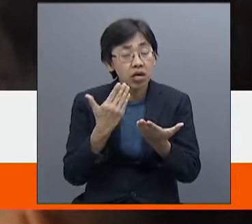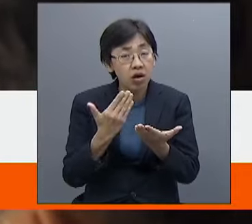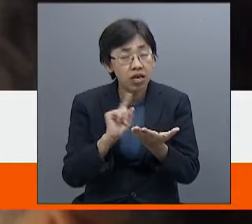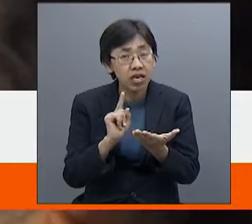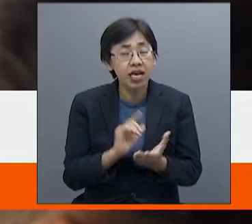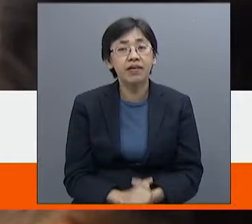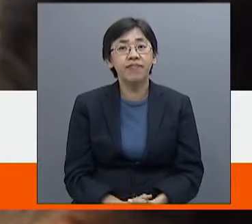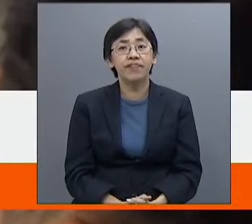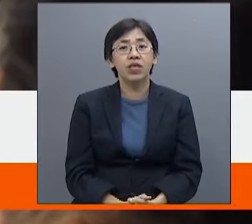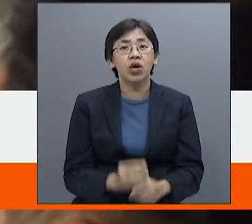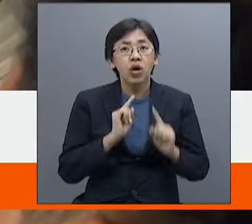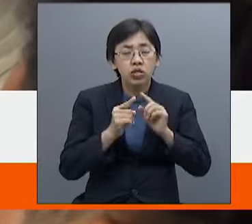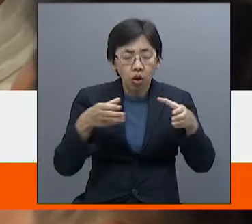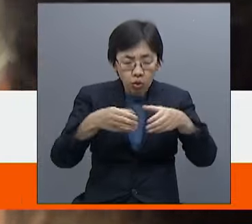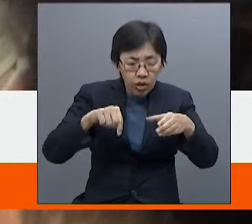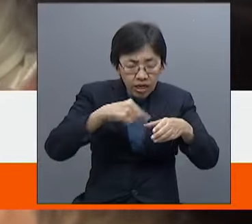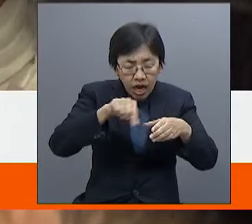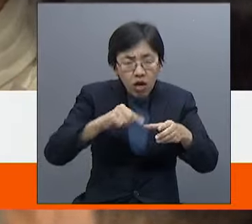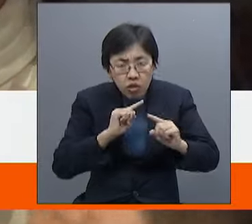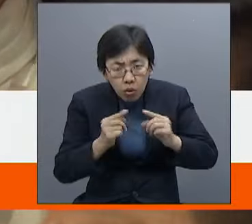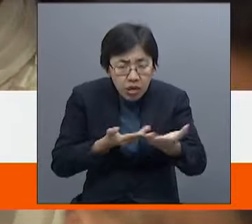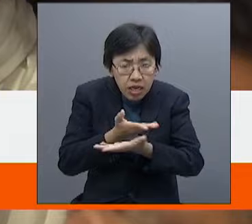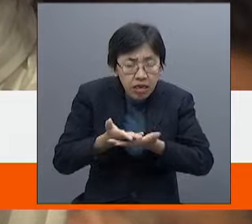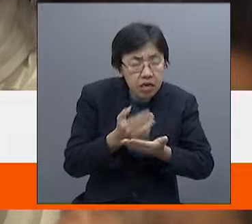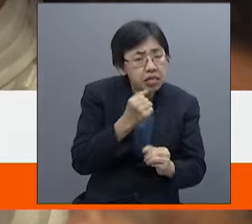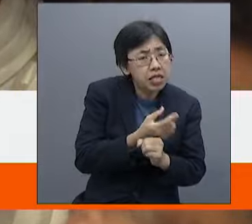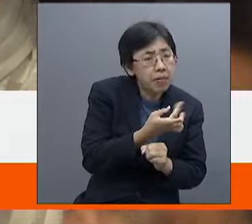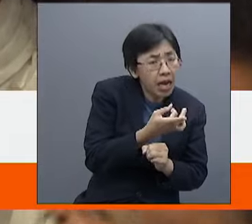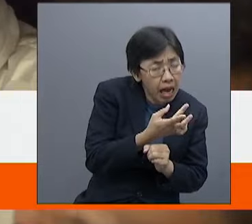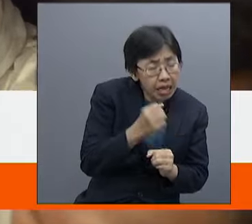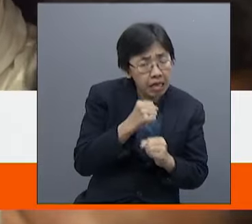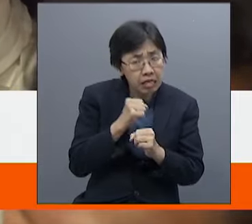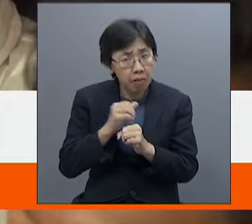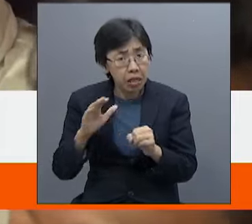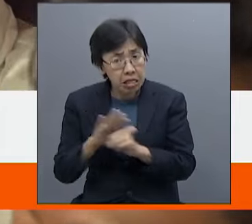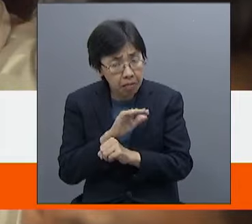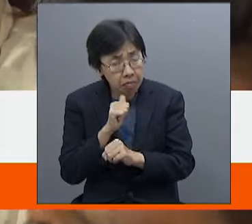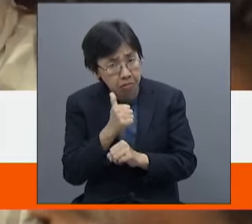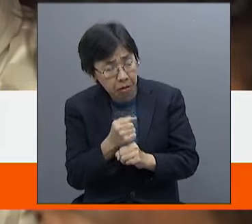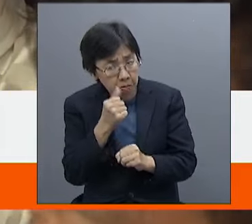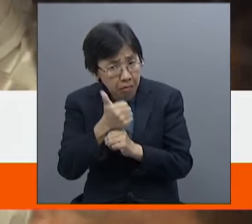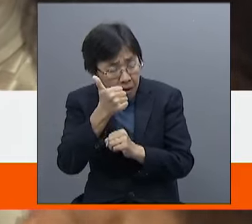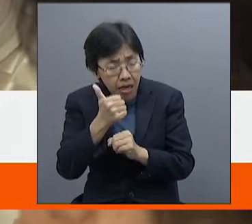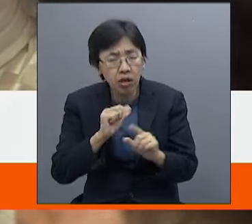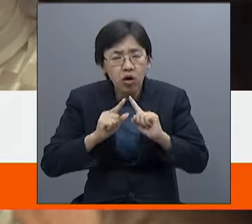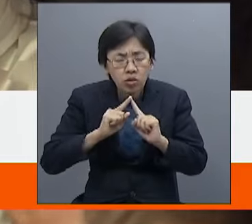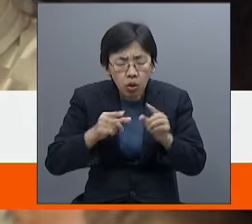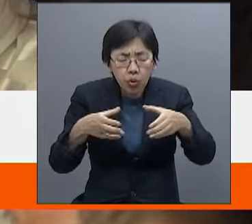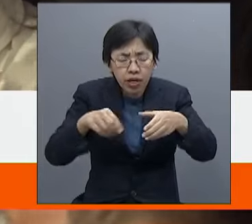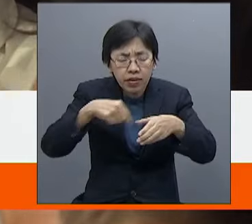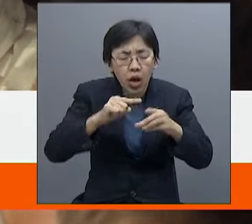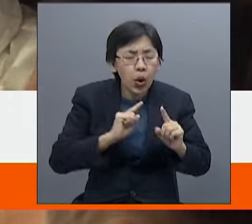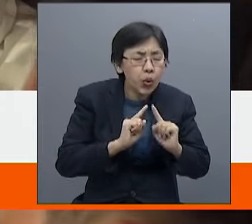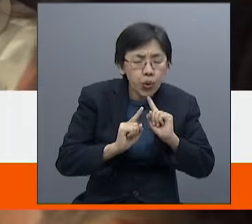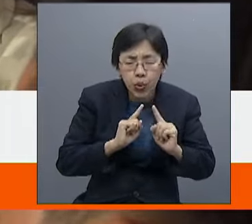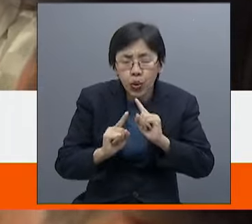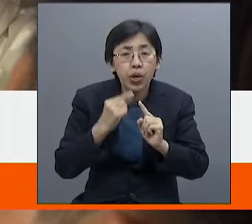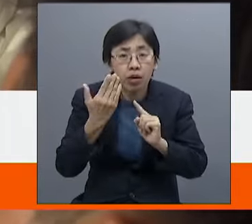ก่อน ไหม คะคงต้องคุยกันเหมือนกันนะคะว่าจะถนัดทำยังไงบ้างทำได้เต็มที่ไหมอะไรอย่างเงี้ยค่ะก็ต้องมีการคุยกันอยู่แล้วนะคะ